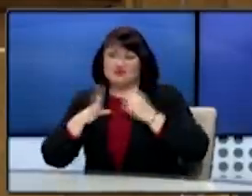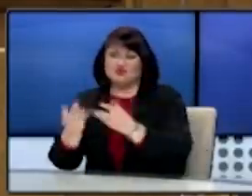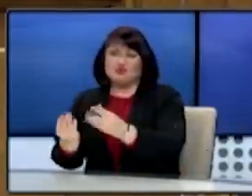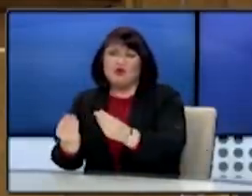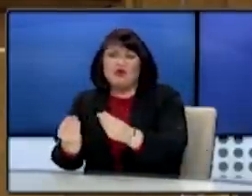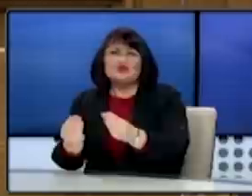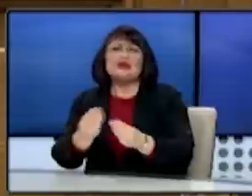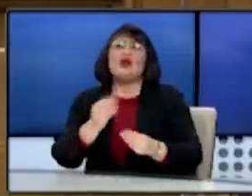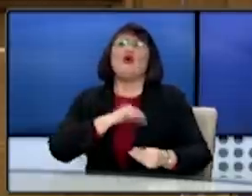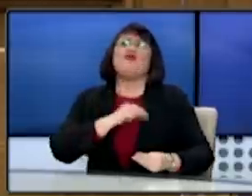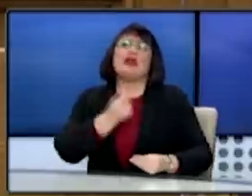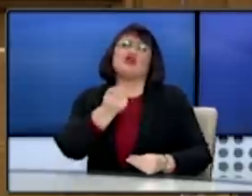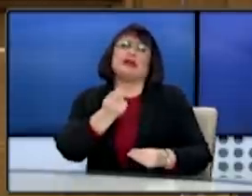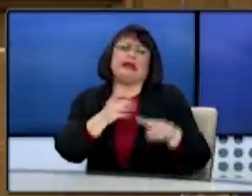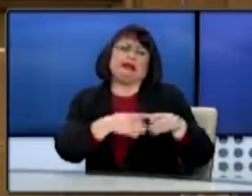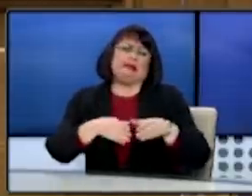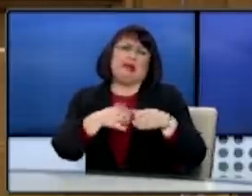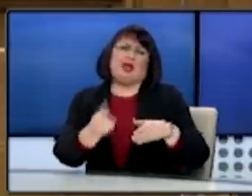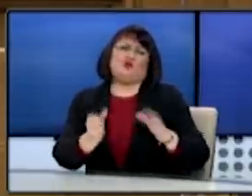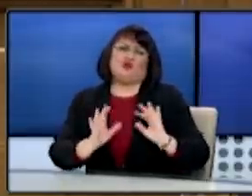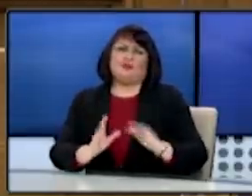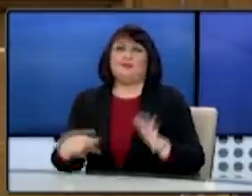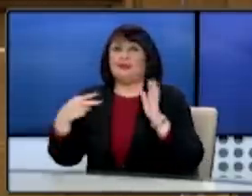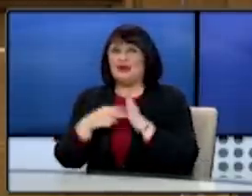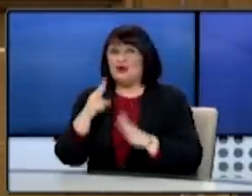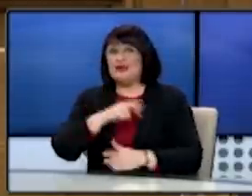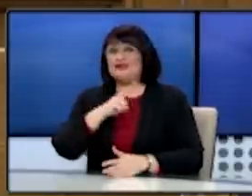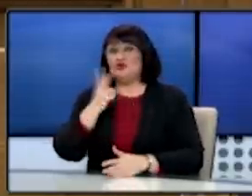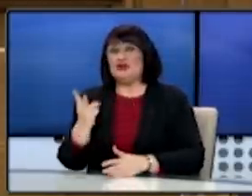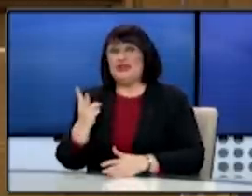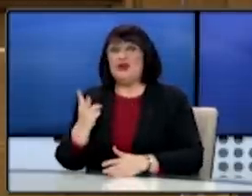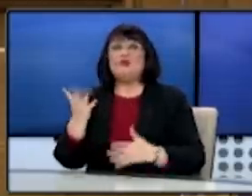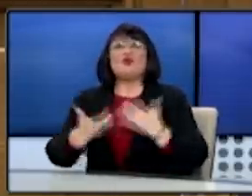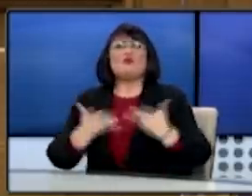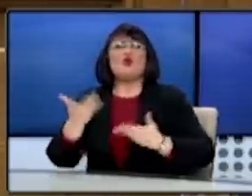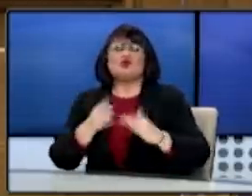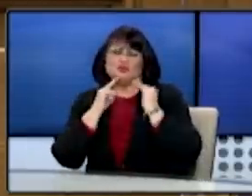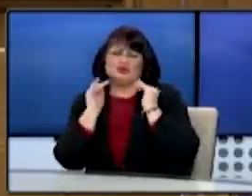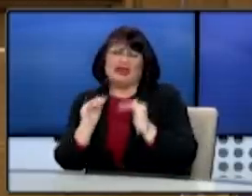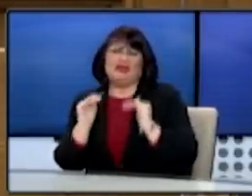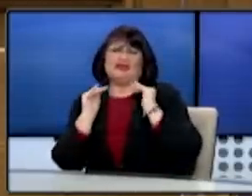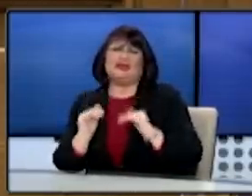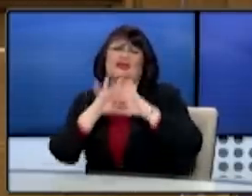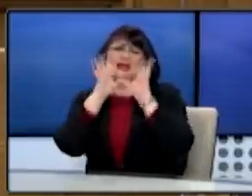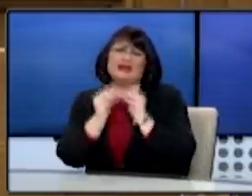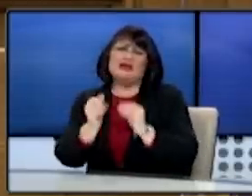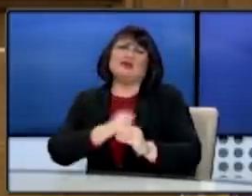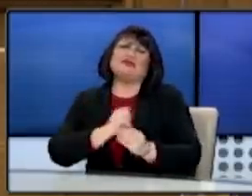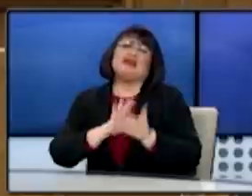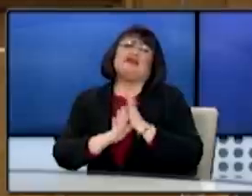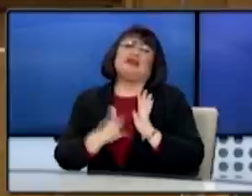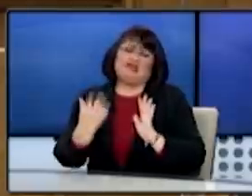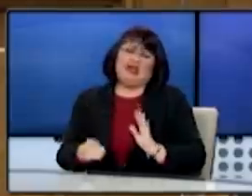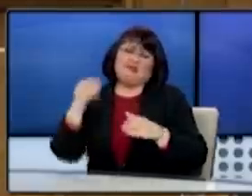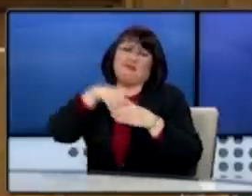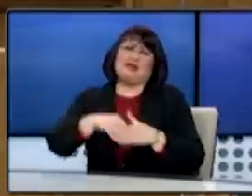λίγων. Και ο προϋπολογισμός λοιπόν για το 2022 δεν θα μπορούσε να ξεφύγει από αυτές τις γενικές αρχές.